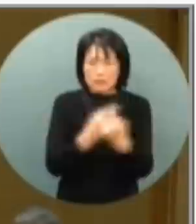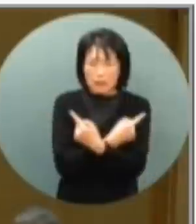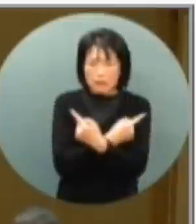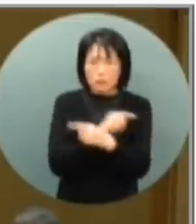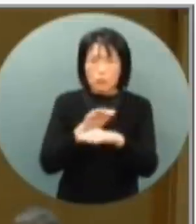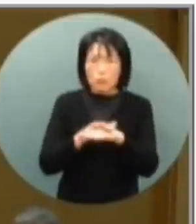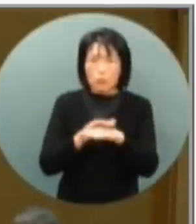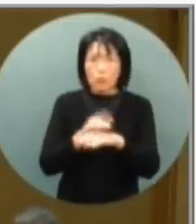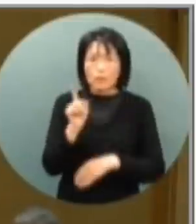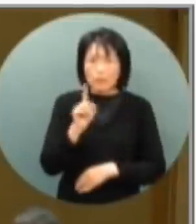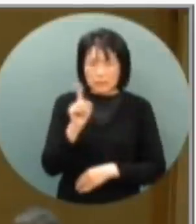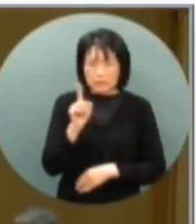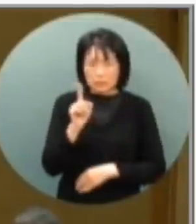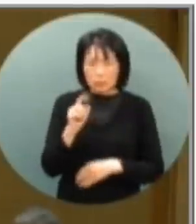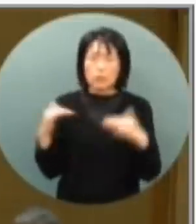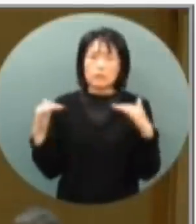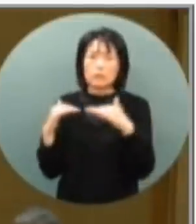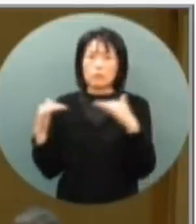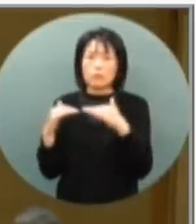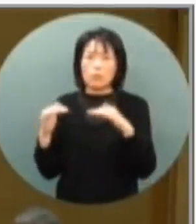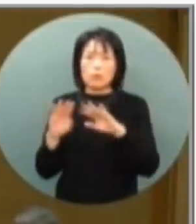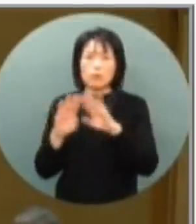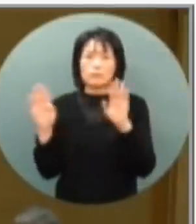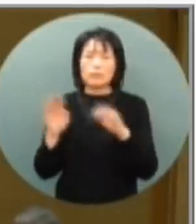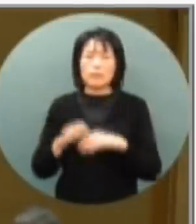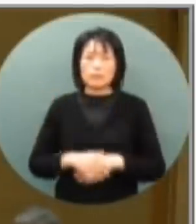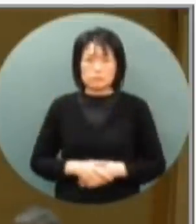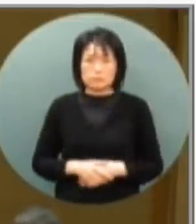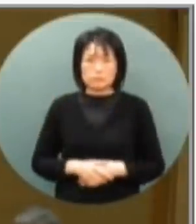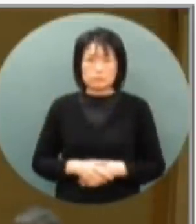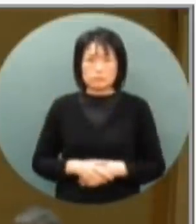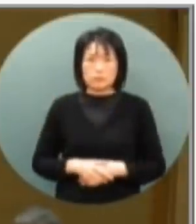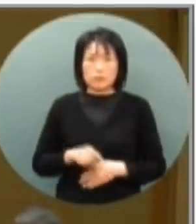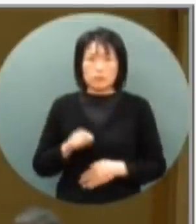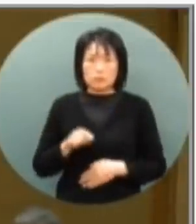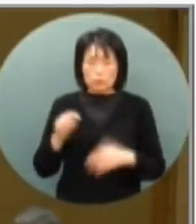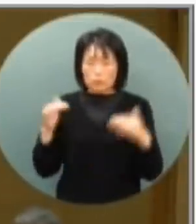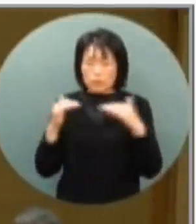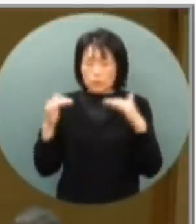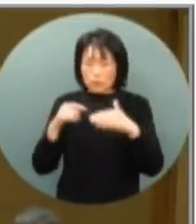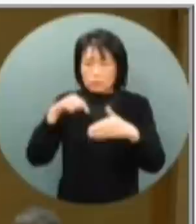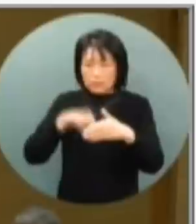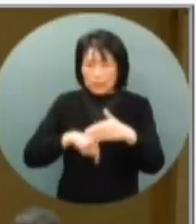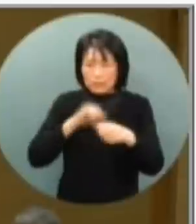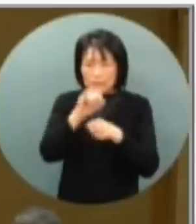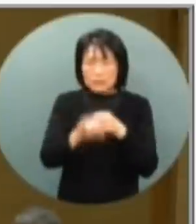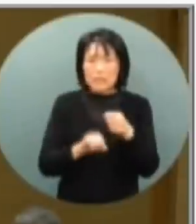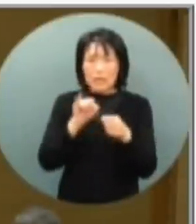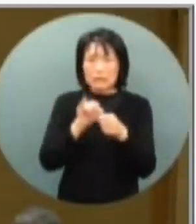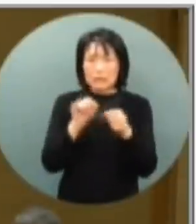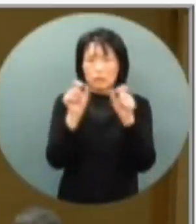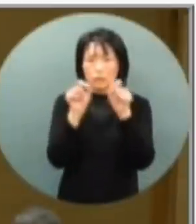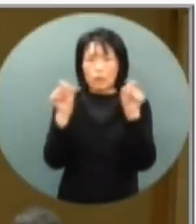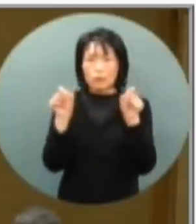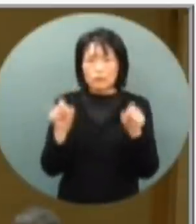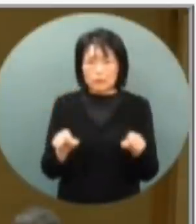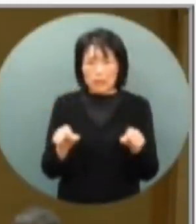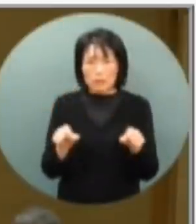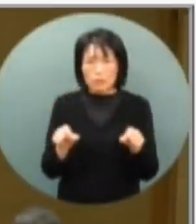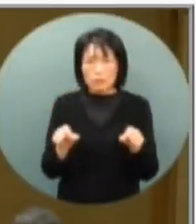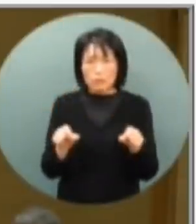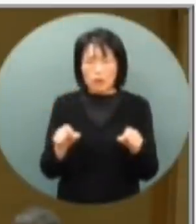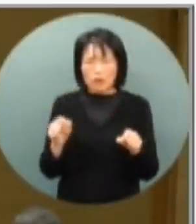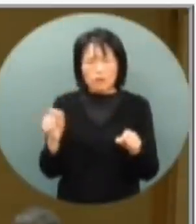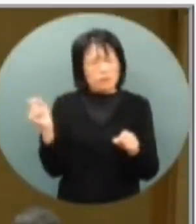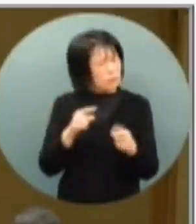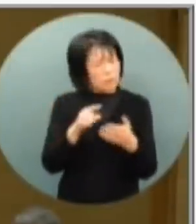という議論も始まっています。そしてその中でもこのネットの問題は直ちに解決は